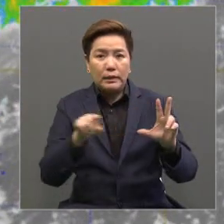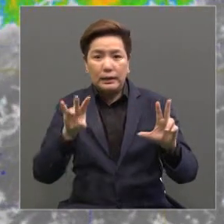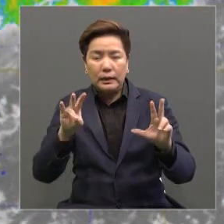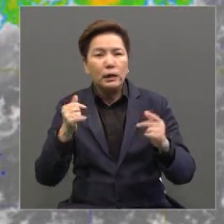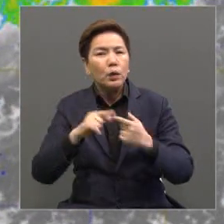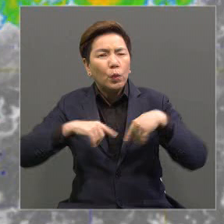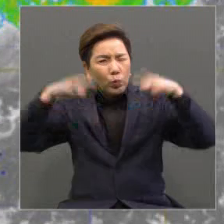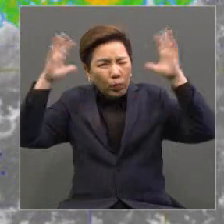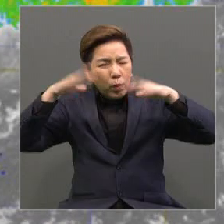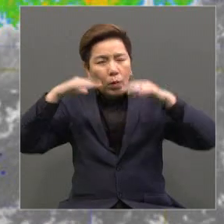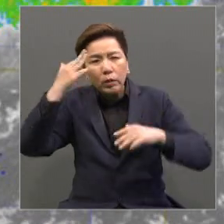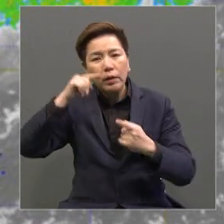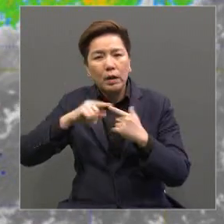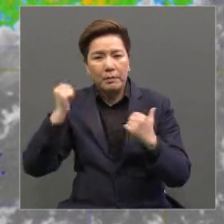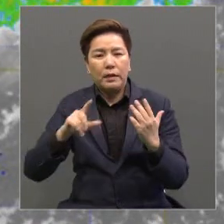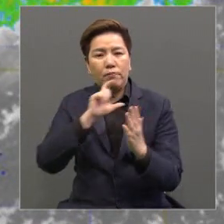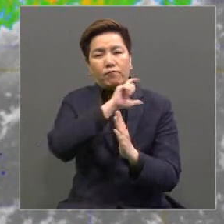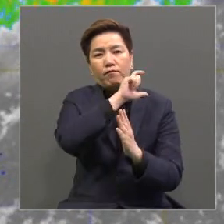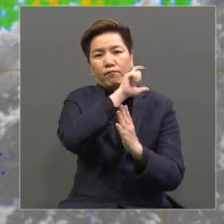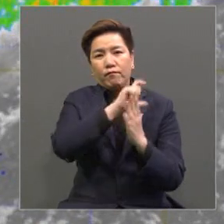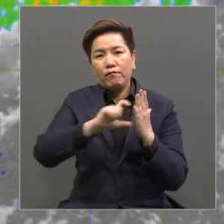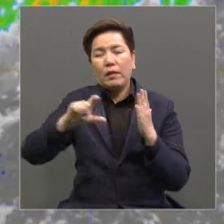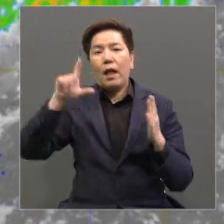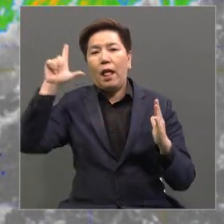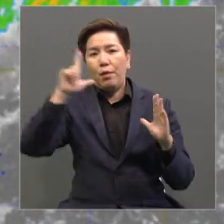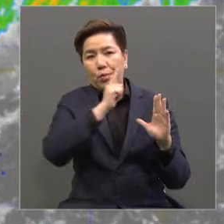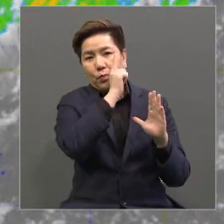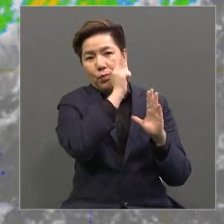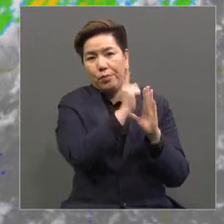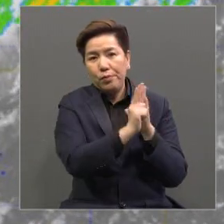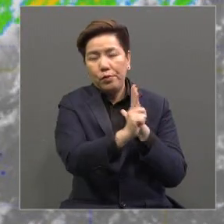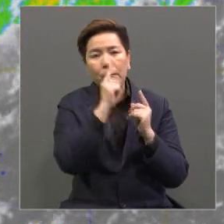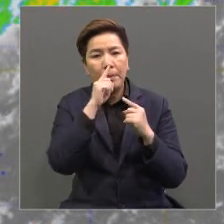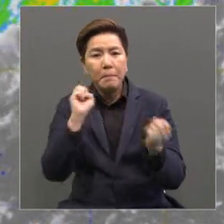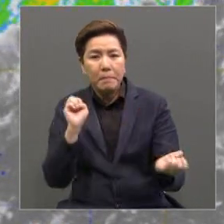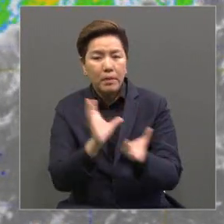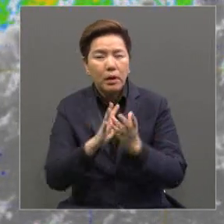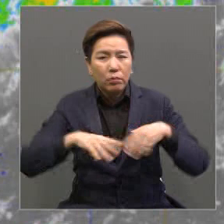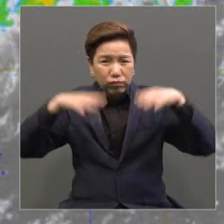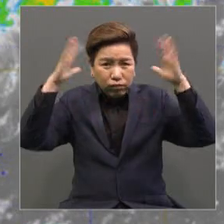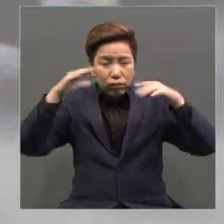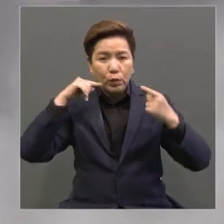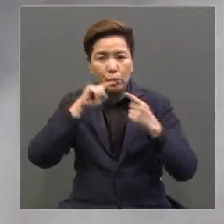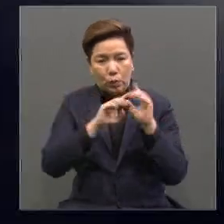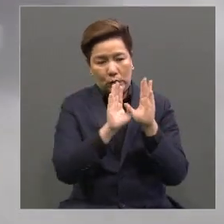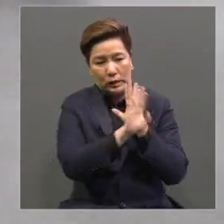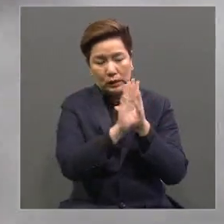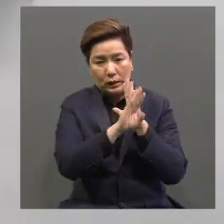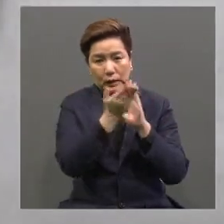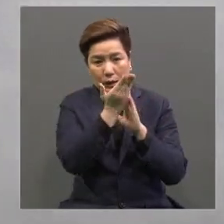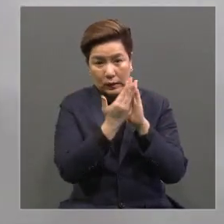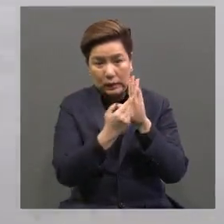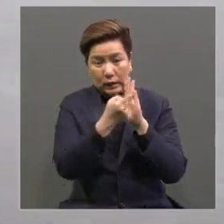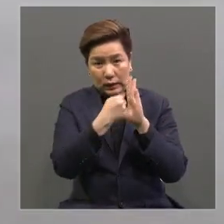เป็นเพราะอิทธิพลของร่องมรสุมและก็หย่อนความกดอากาศต่ำครับทำให้มีฝนตกในพื้นที่ภาคตะวันออกเฉียงเหนือ